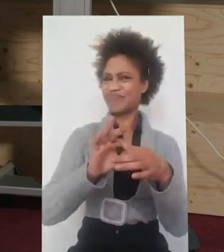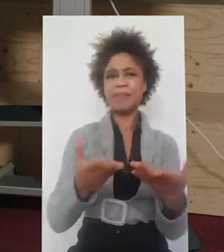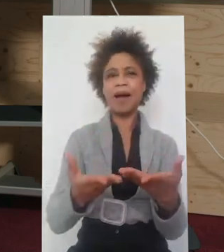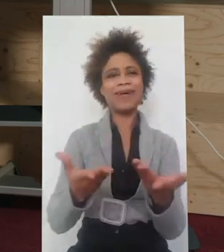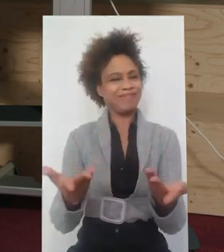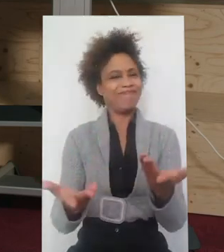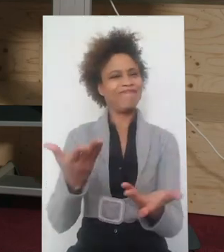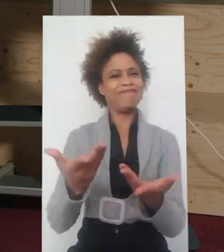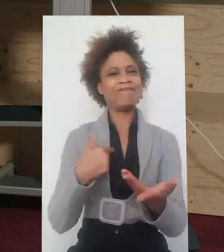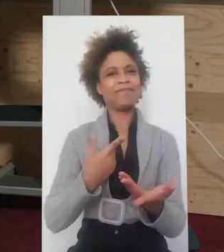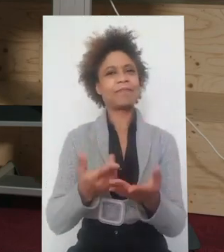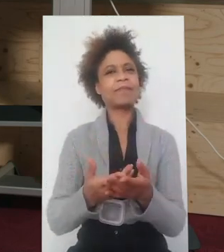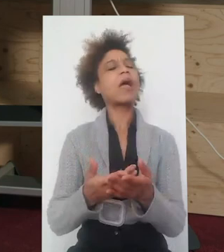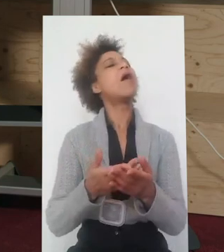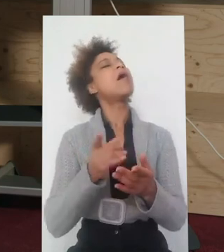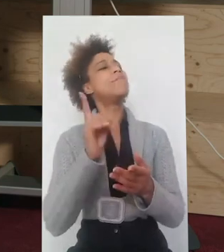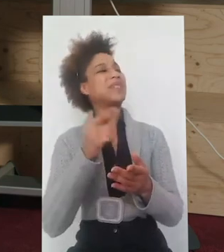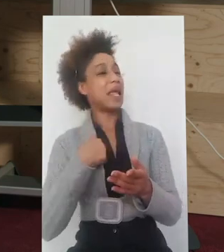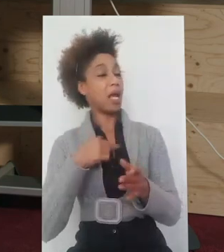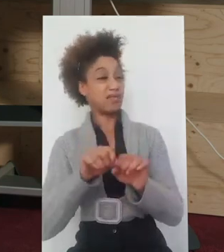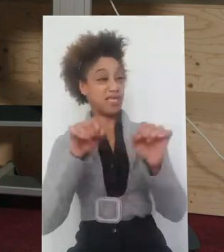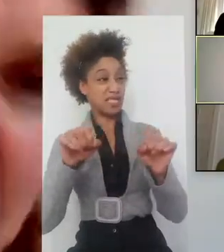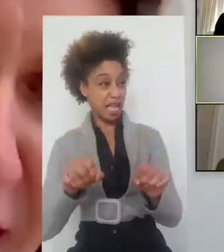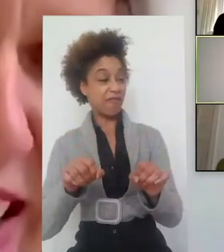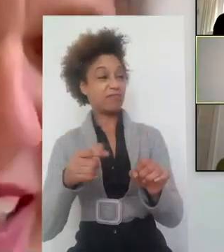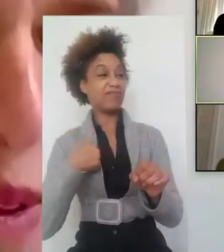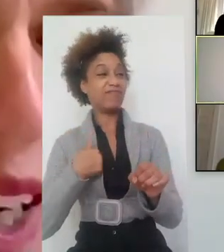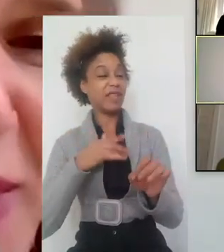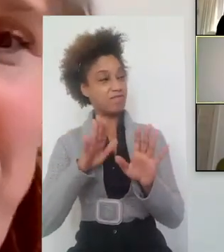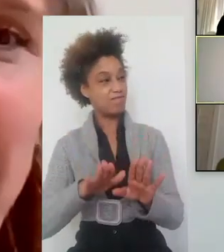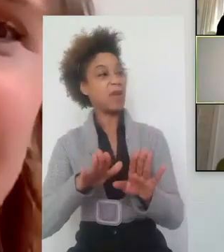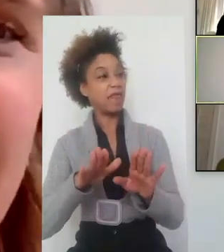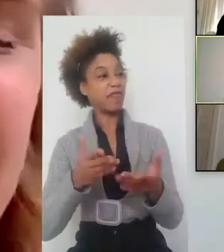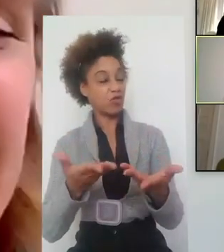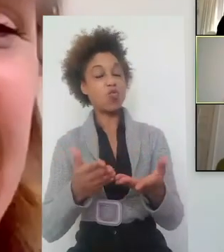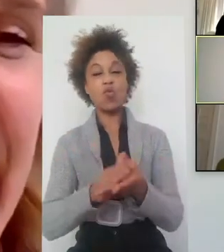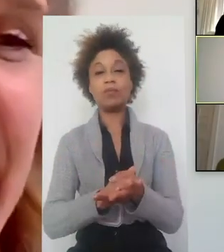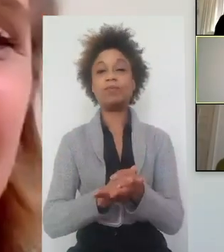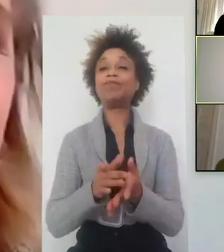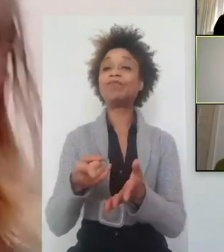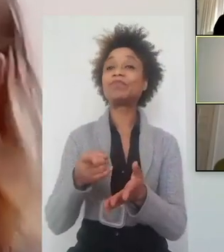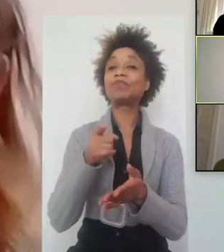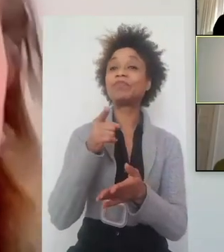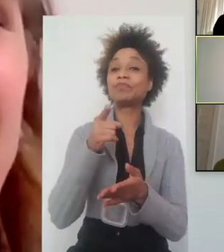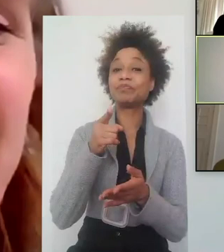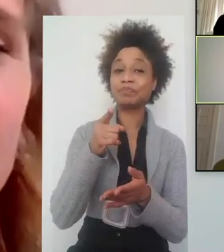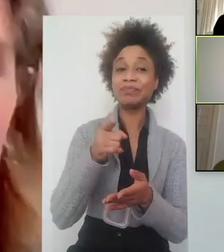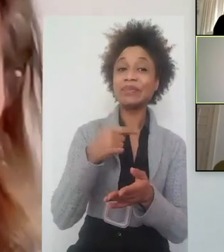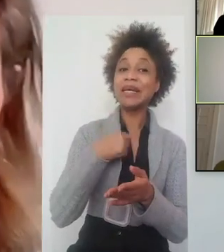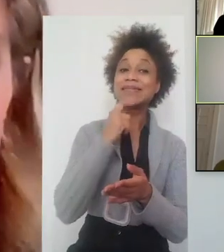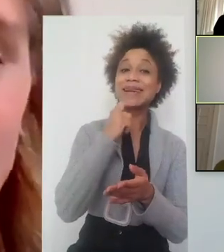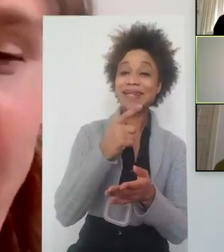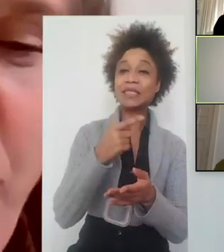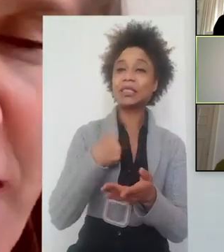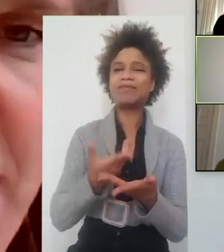wat je daarvoor nodig hebt van anderen? Het is grappig, je had het net over geld, Marieke. Dat is inderdaad een dingetje.